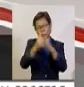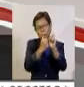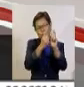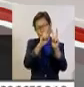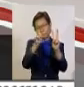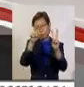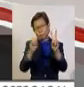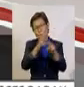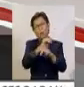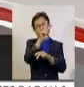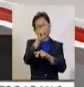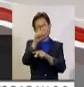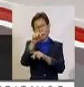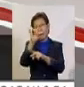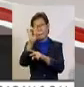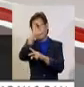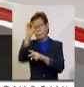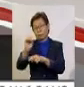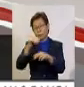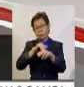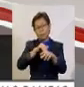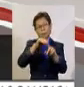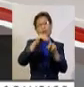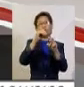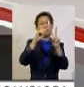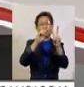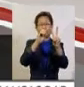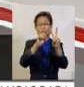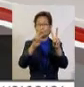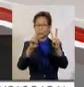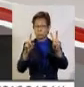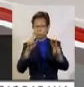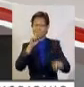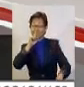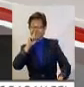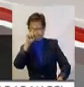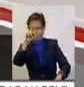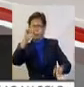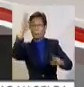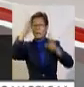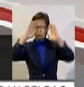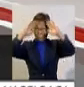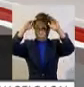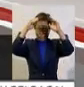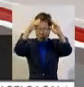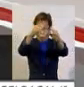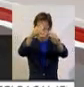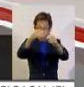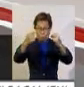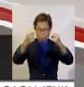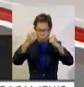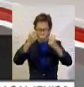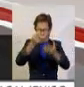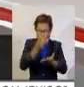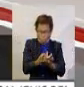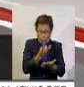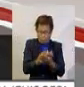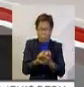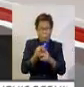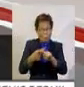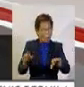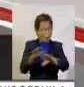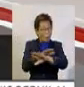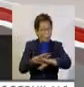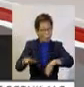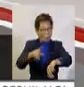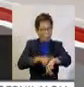dan 2.8% pada 2021. Hakikatnya, fokus Malaysia masih kepada pengukuhan fiskal, namun bukan